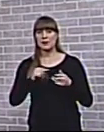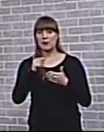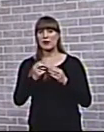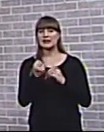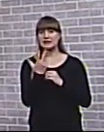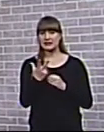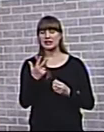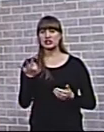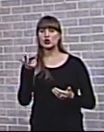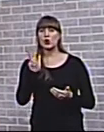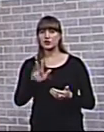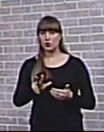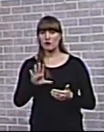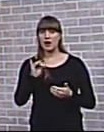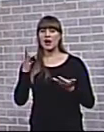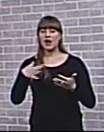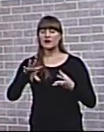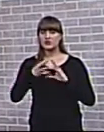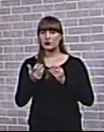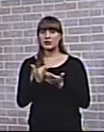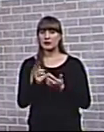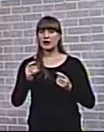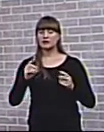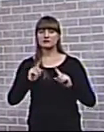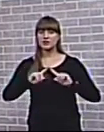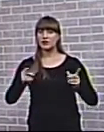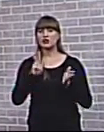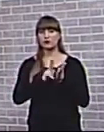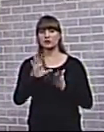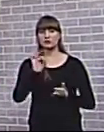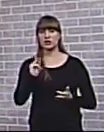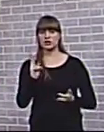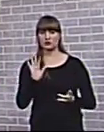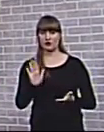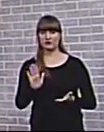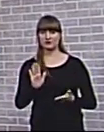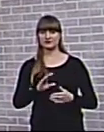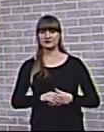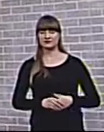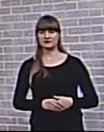13 трехочковых, а всего набрали невероятные 80 очков.